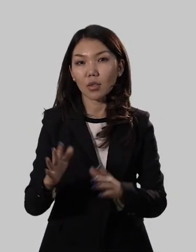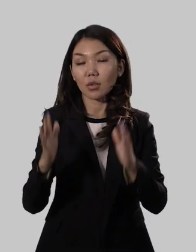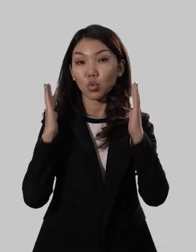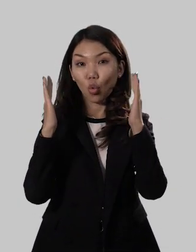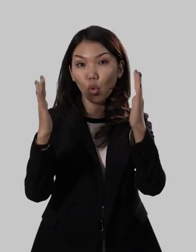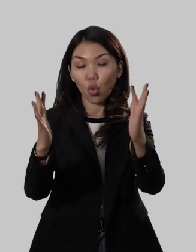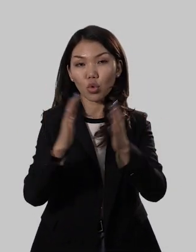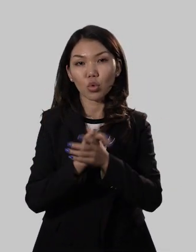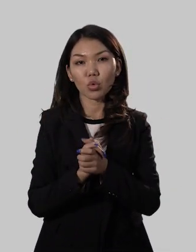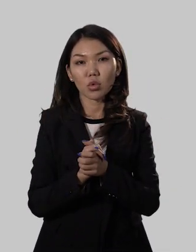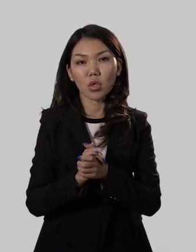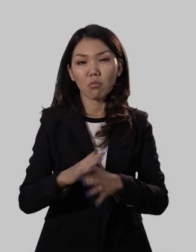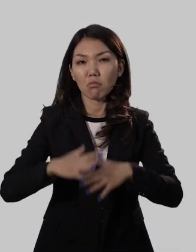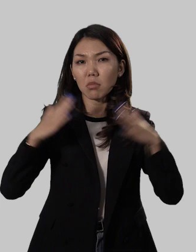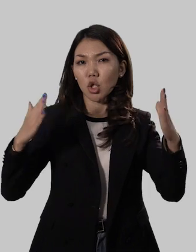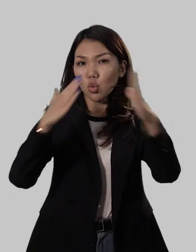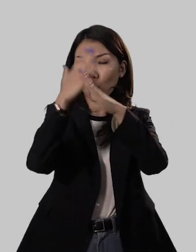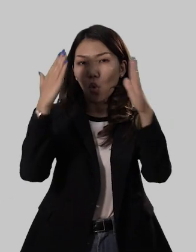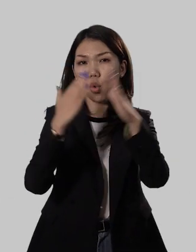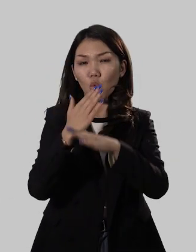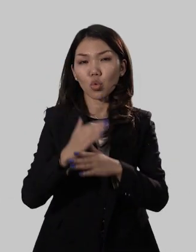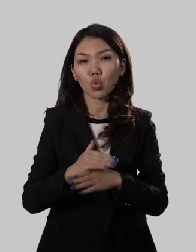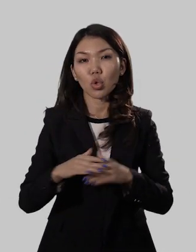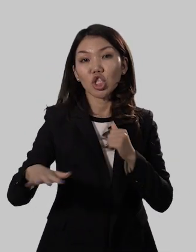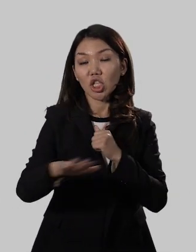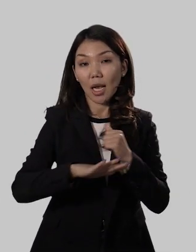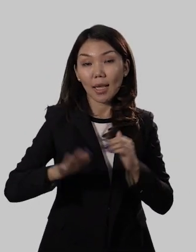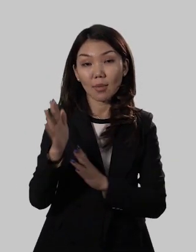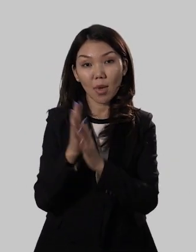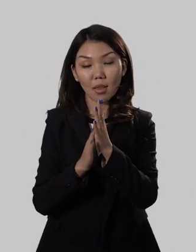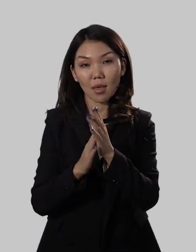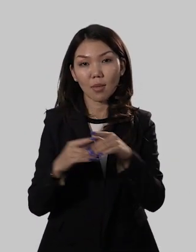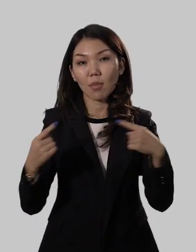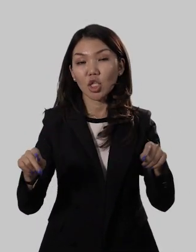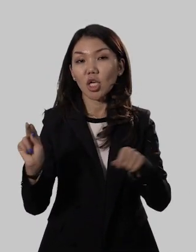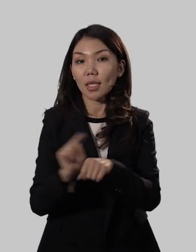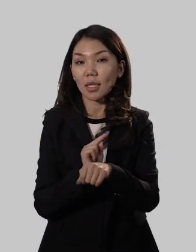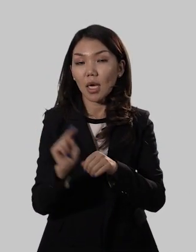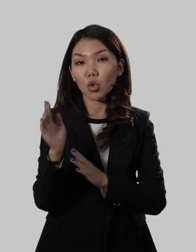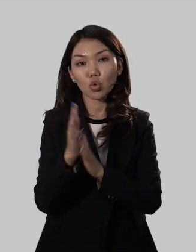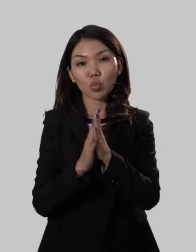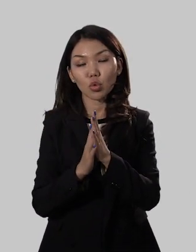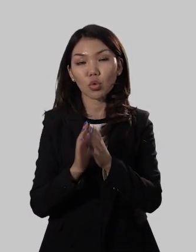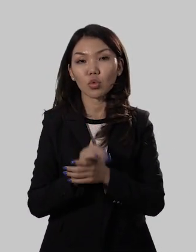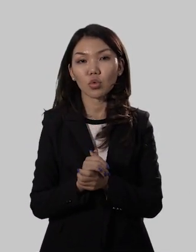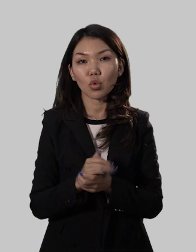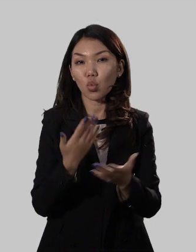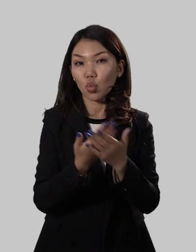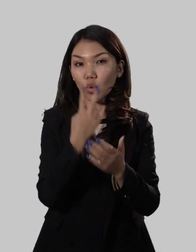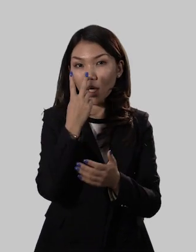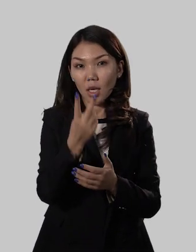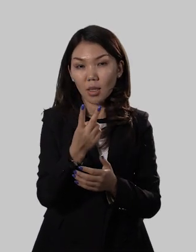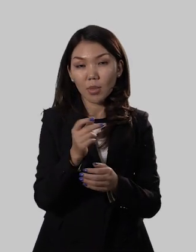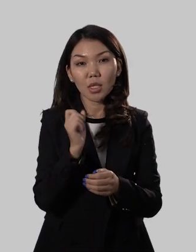токойлору, бийик тоолуу шалбалар жана башка дары өсүмдүктөр өсөт. Үлгүнү